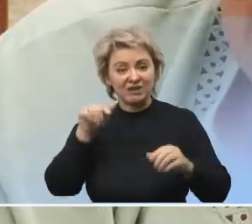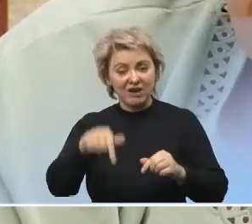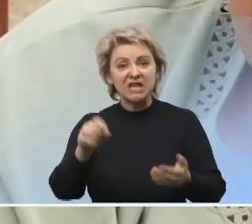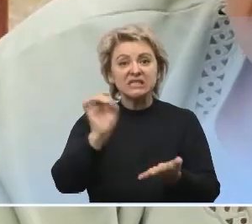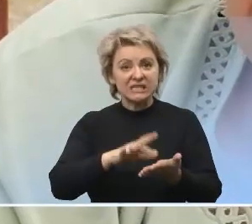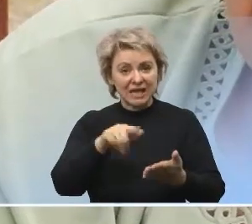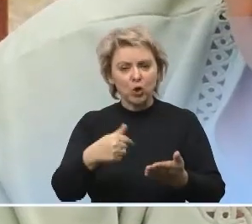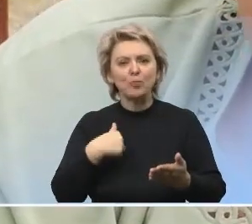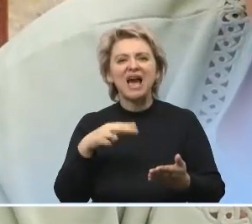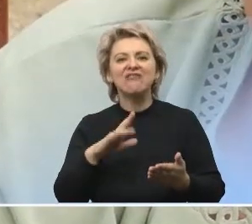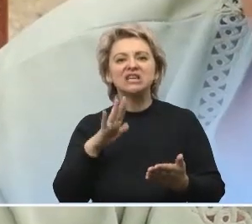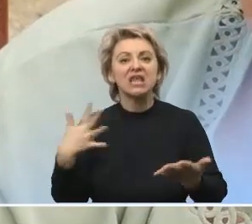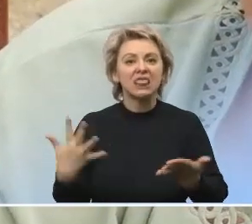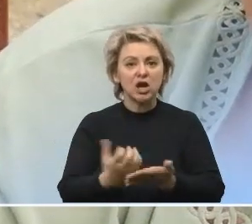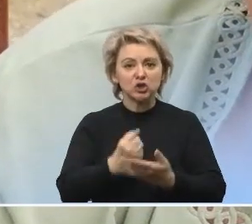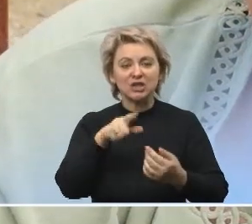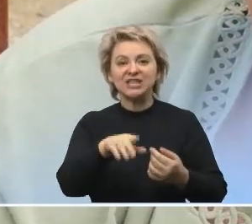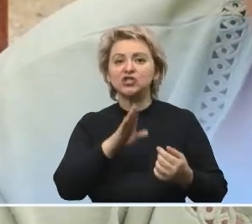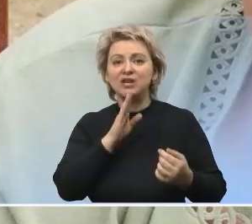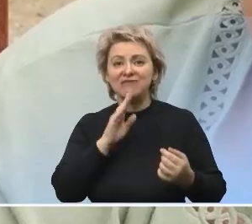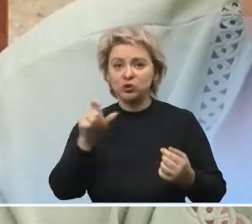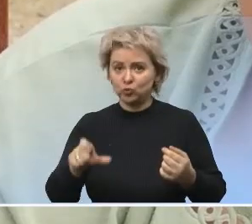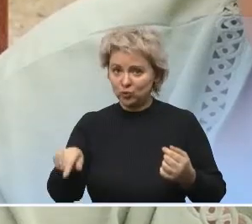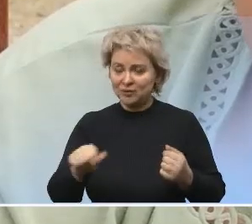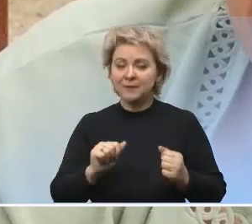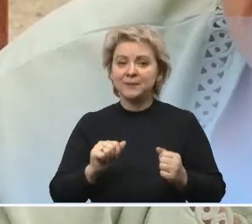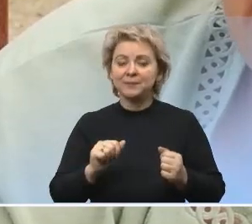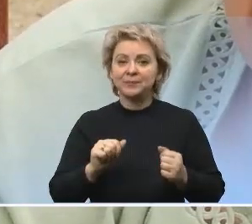у меня в квартире нашли девочку.